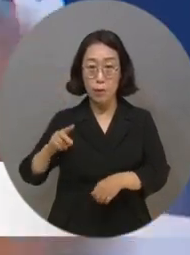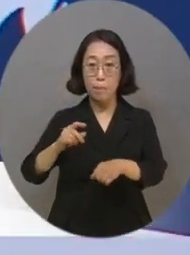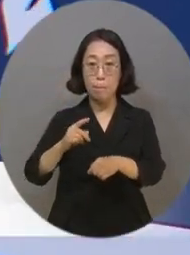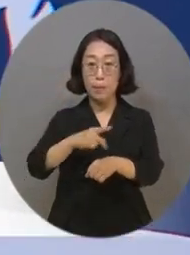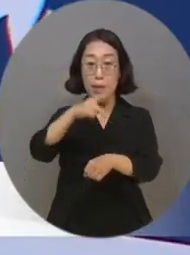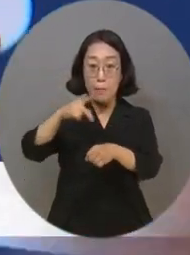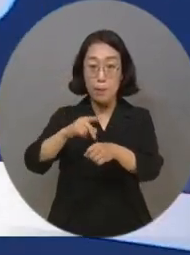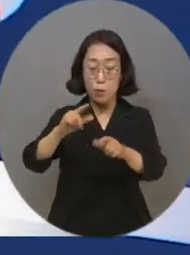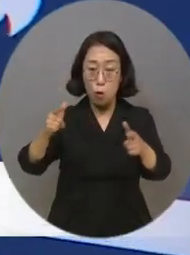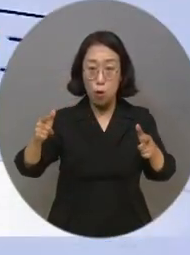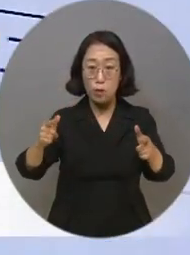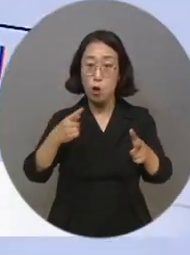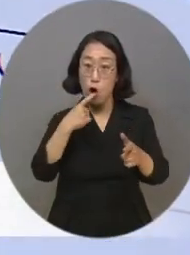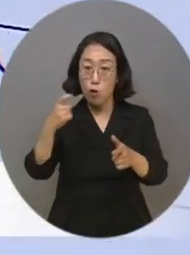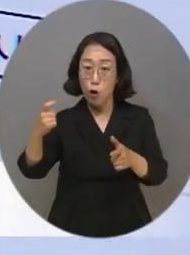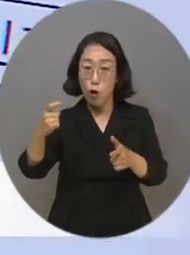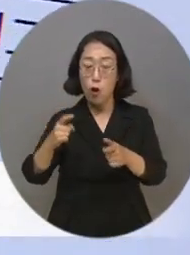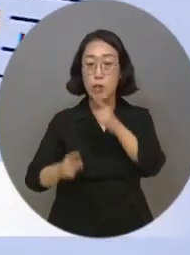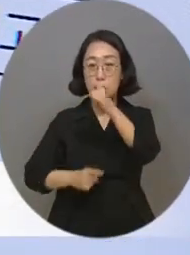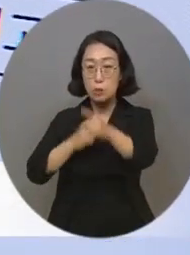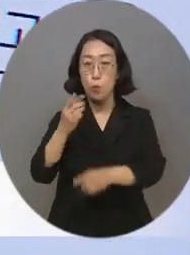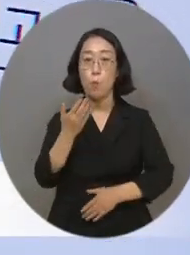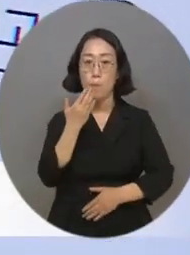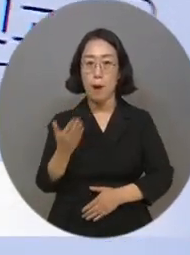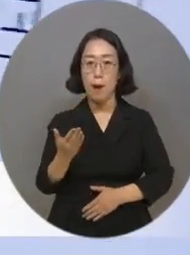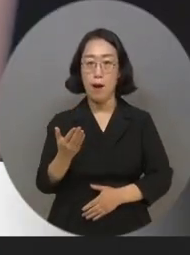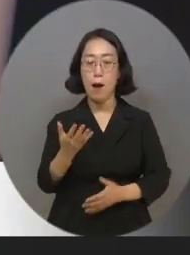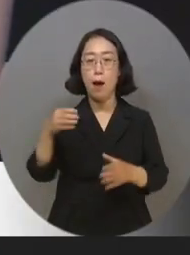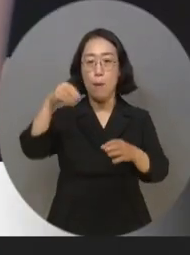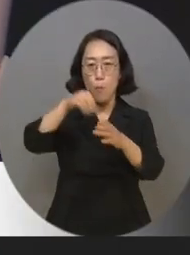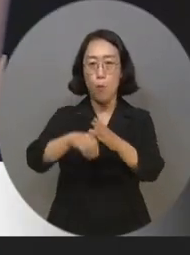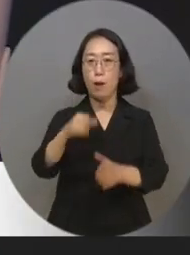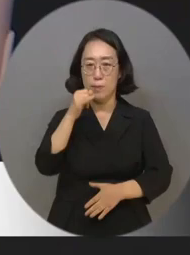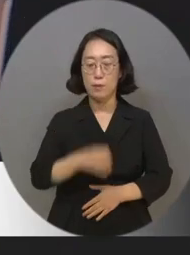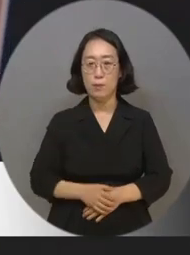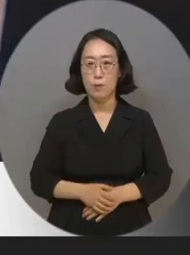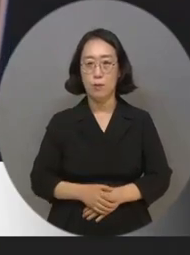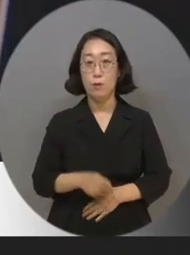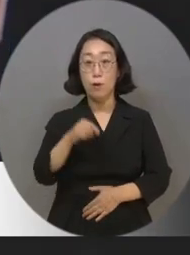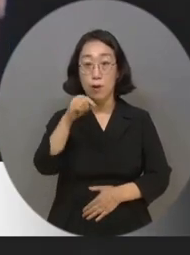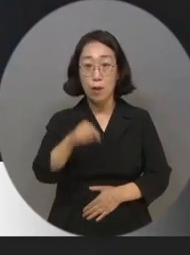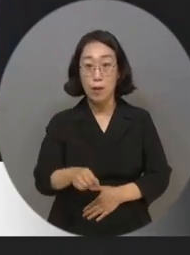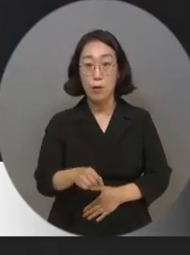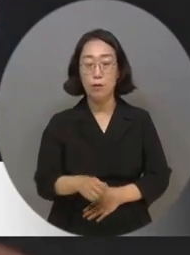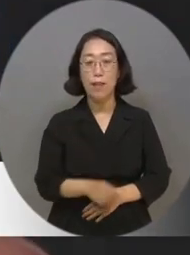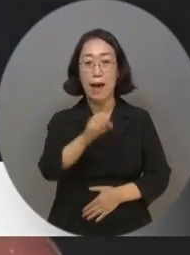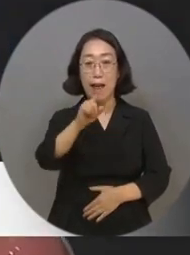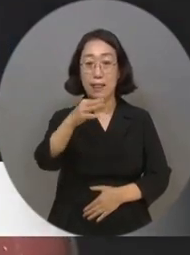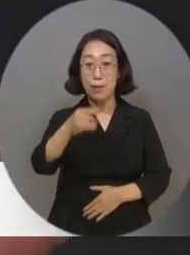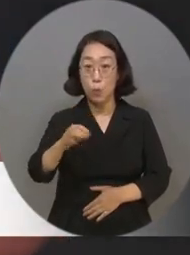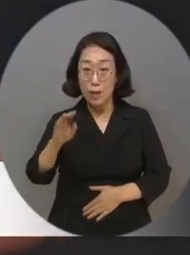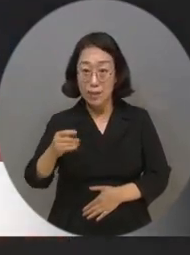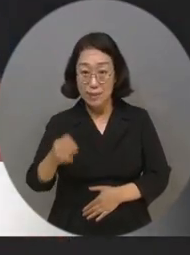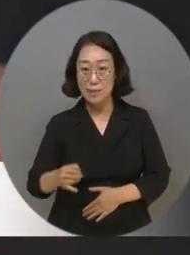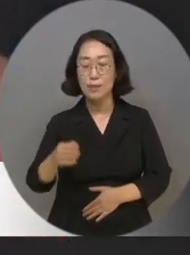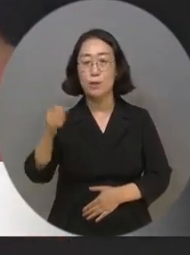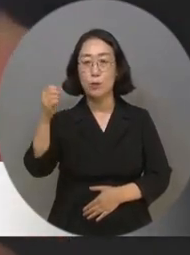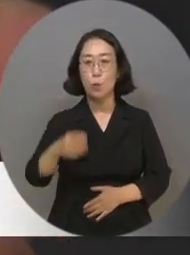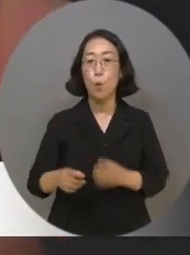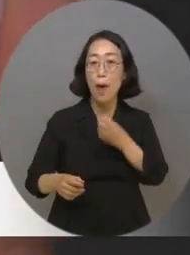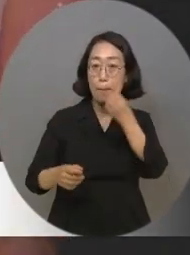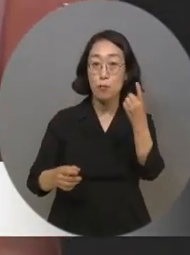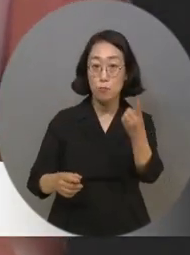등 다국어 신고 기능도 제공합니다. 해당 앱은 안드로이드폰의 경우 원스토어나 플레이스토어를 통해,